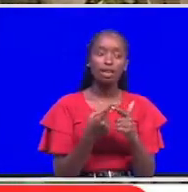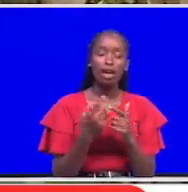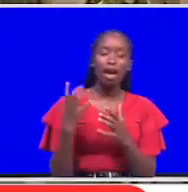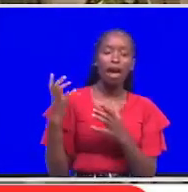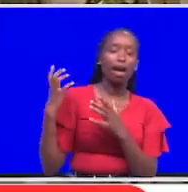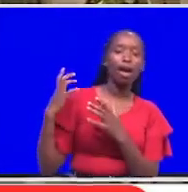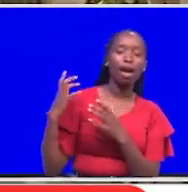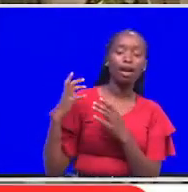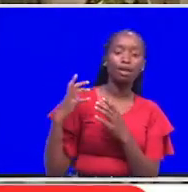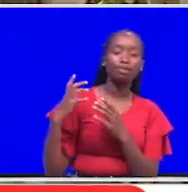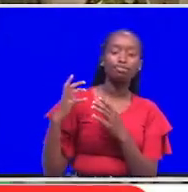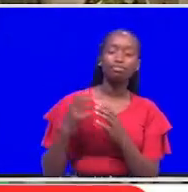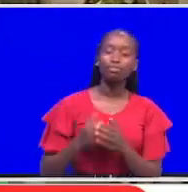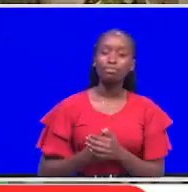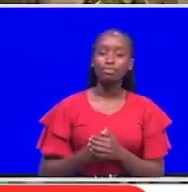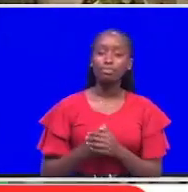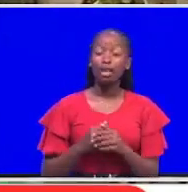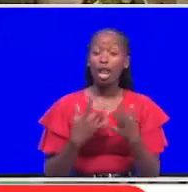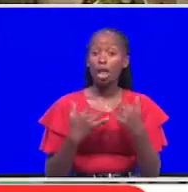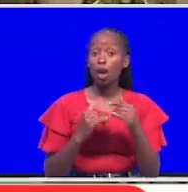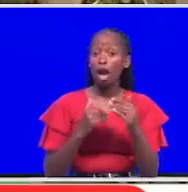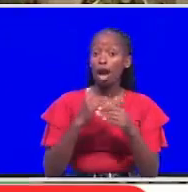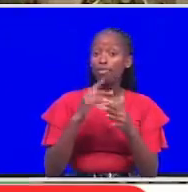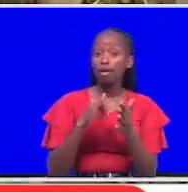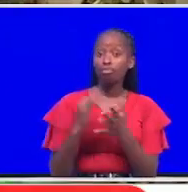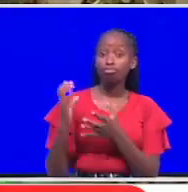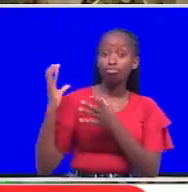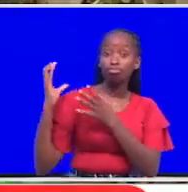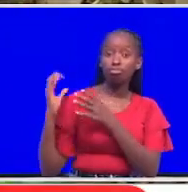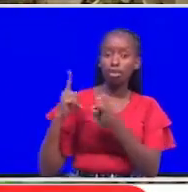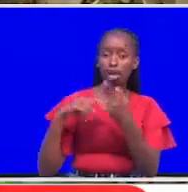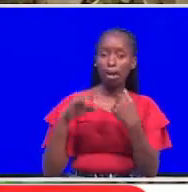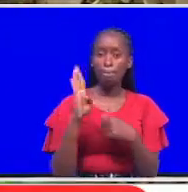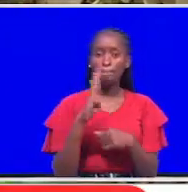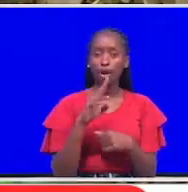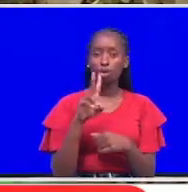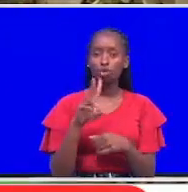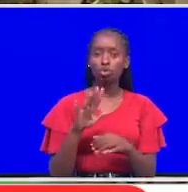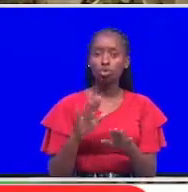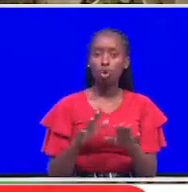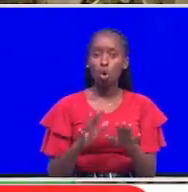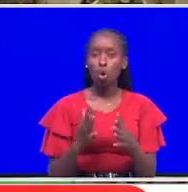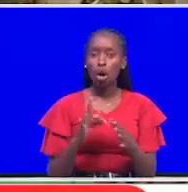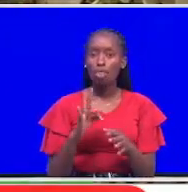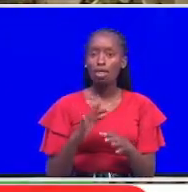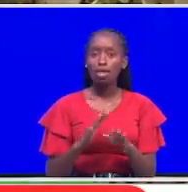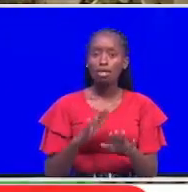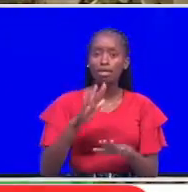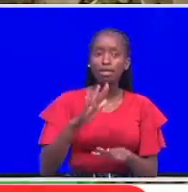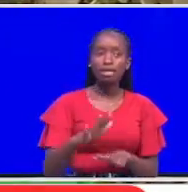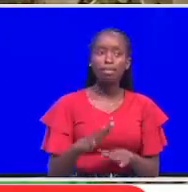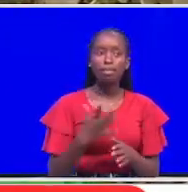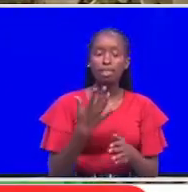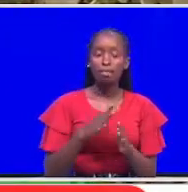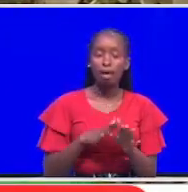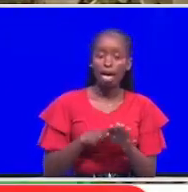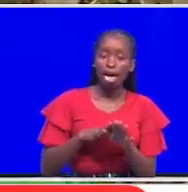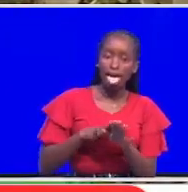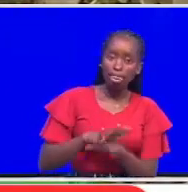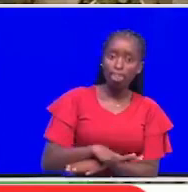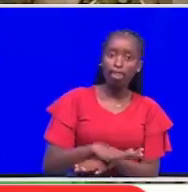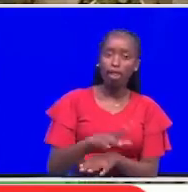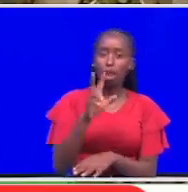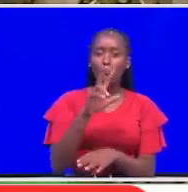mgongo. Sasa futaye kumbeba, ungeweza kurudi sasa, step mbili tatu, wakasleji, unaona venye kunakaa.